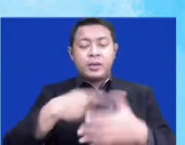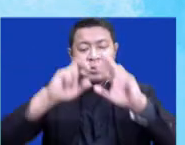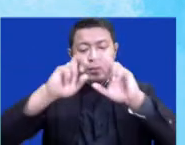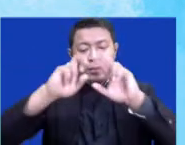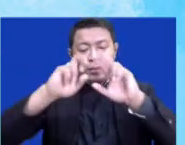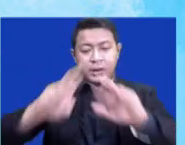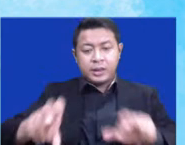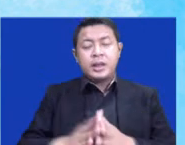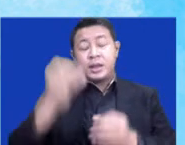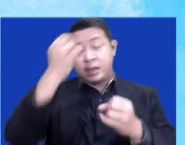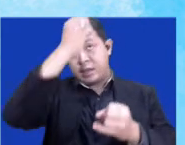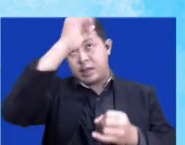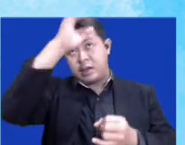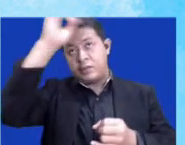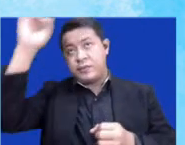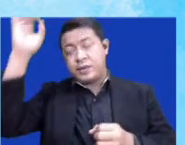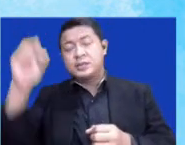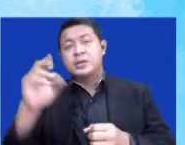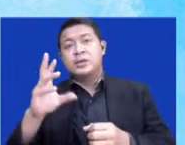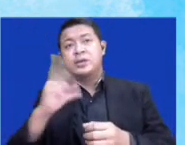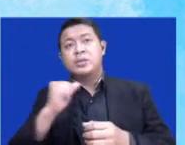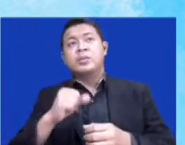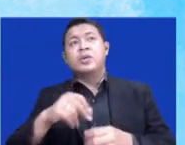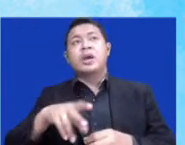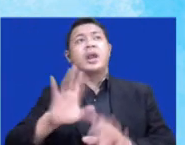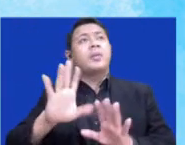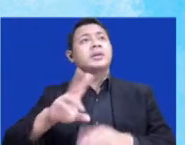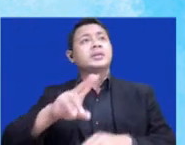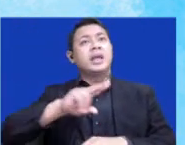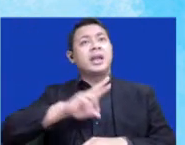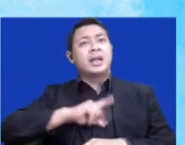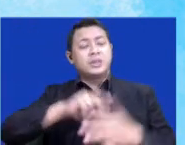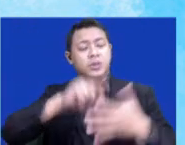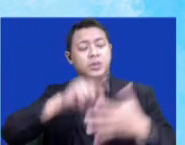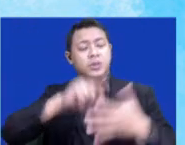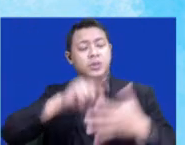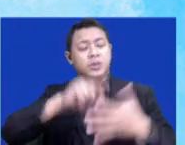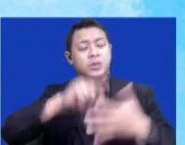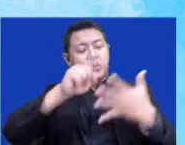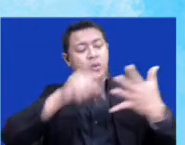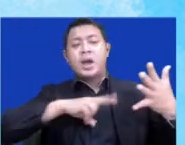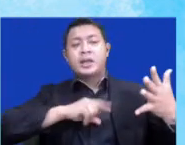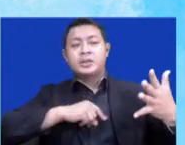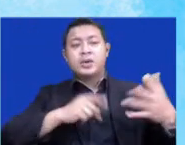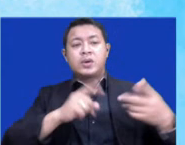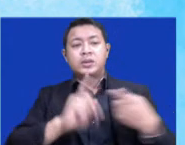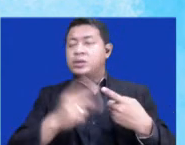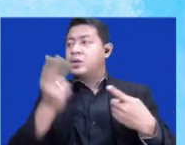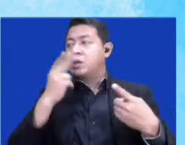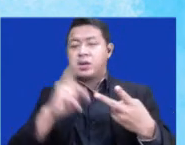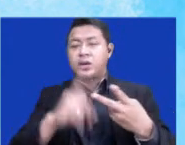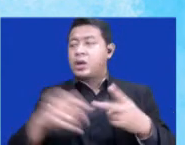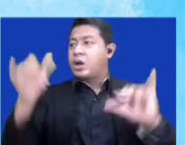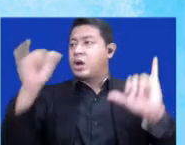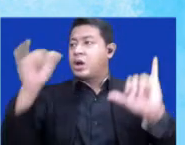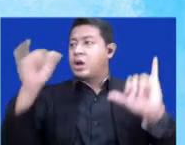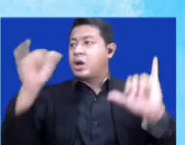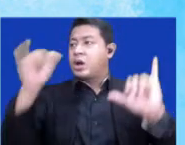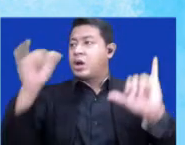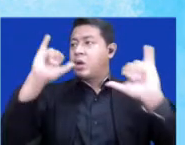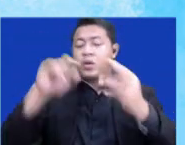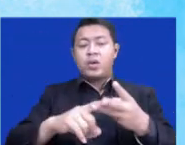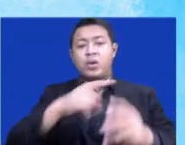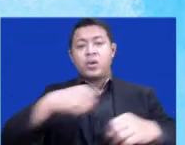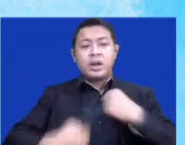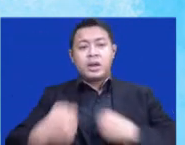untuk menargetkan faktor-faktor risiko seperti penggunaan tembakau, penggunaan alkohol, kurang bergerak, pola makan yang